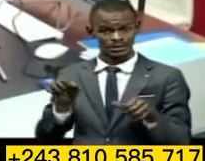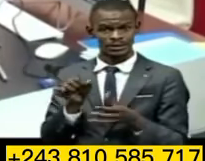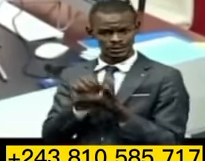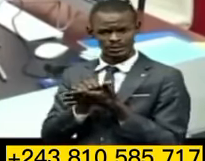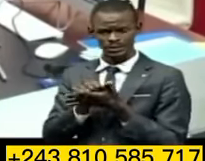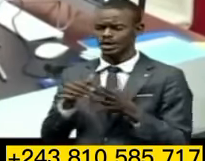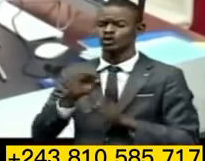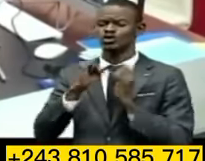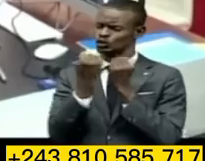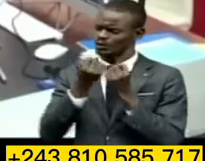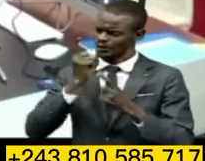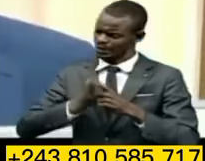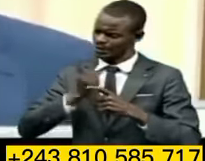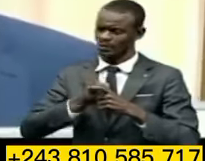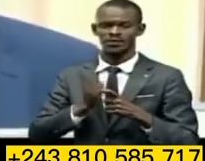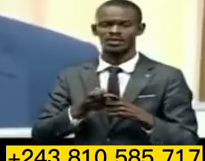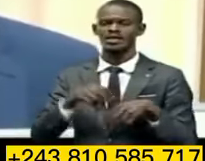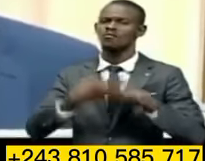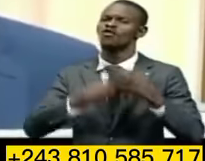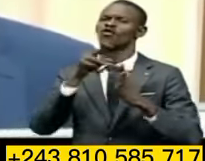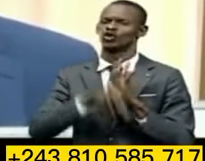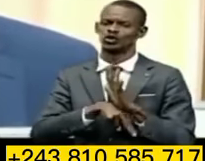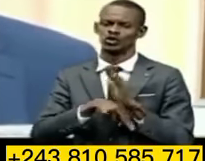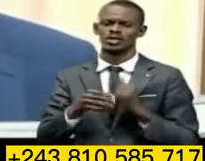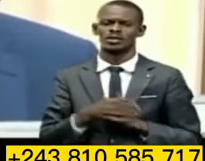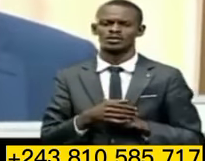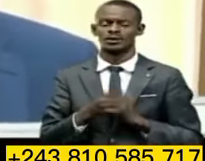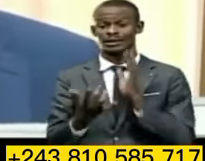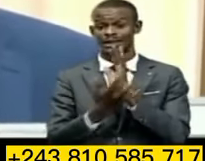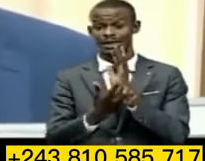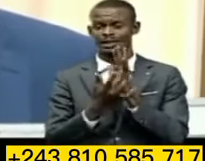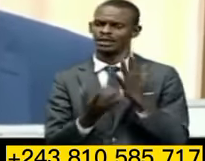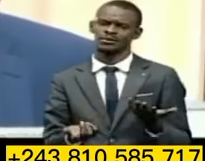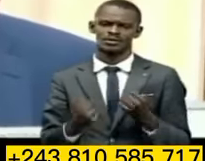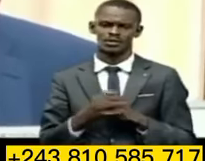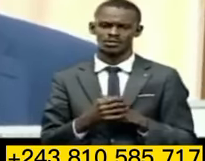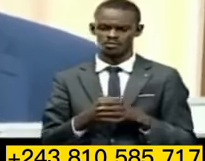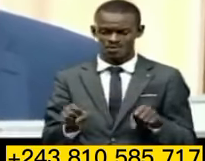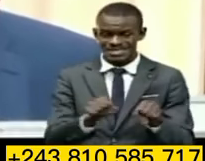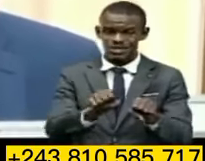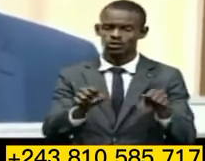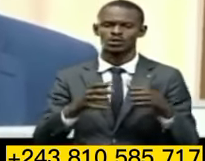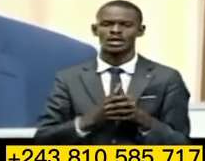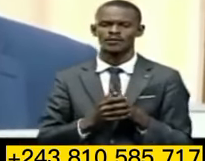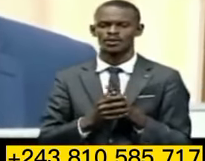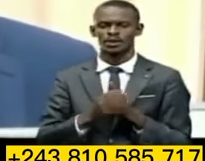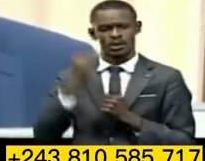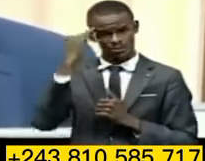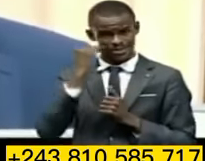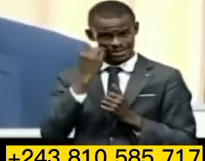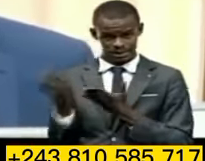difficultés opérationnelles techniques et structurelles auxquelles cette société fait face. Le ministre de Transport